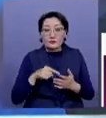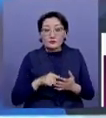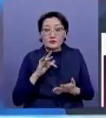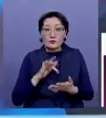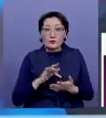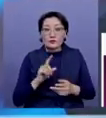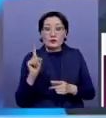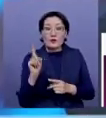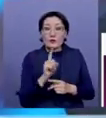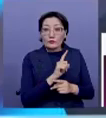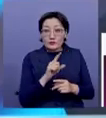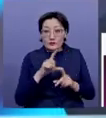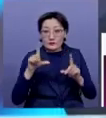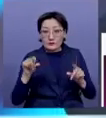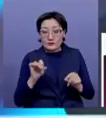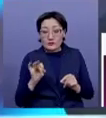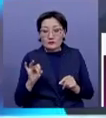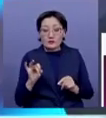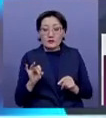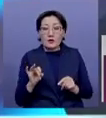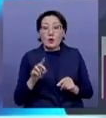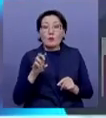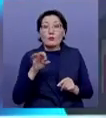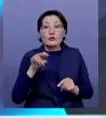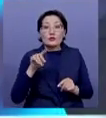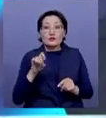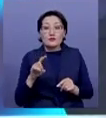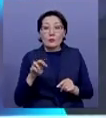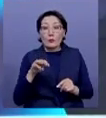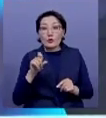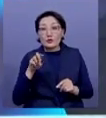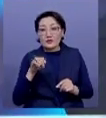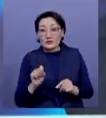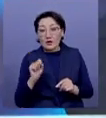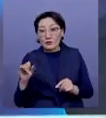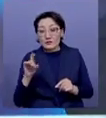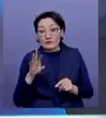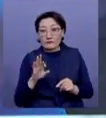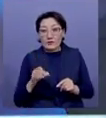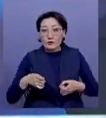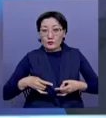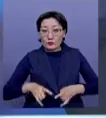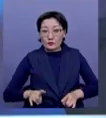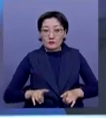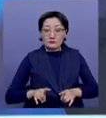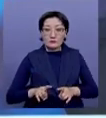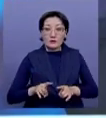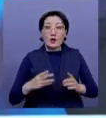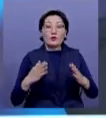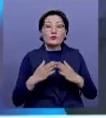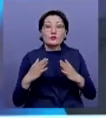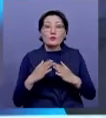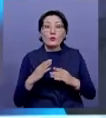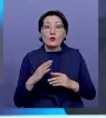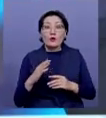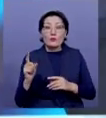орталық музейі және бөрлідегі Мұхтар Әуезов атамыздың туған үйіндегі